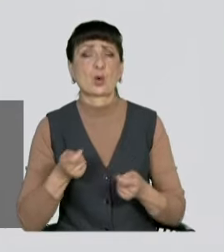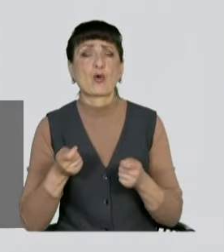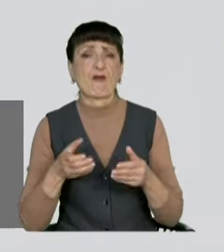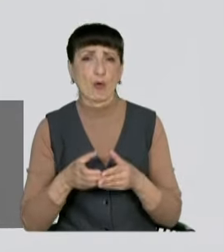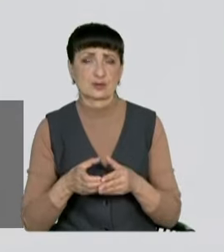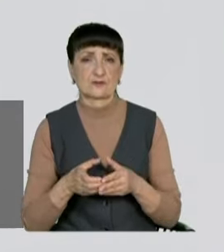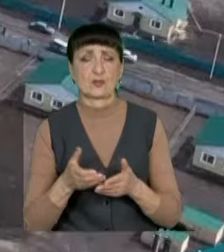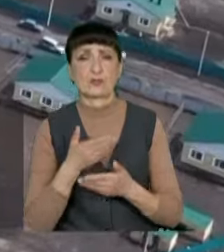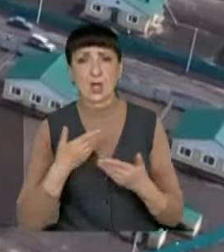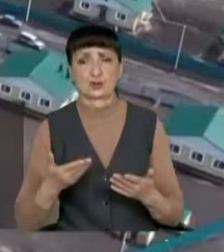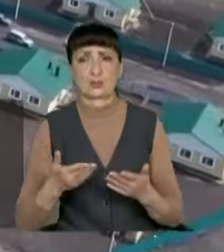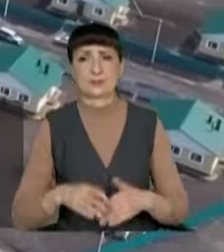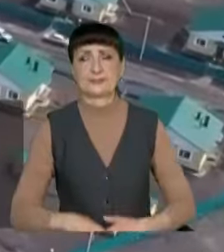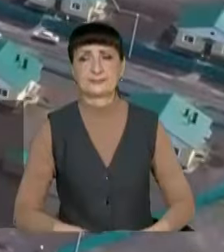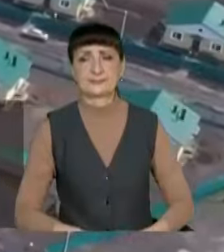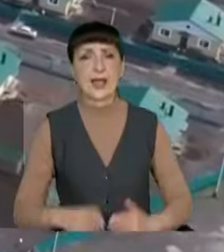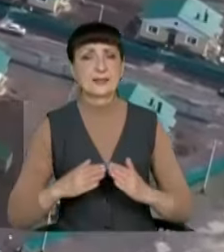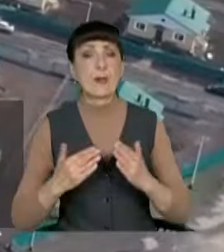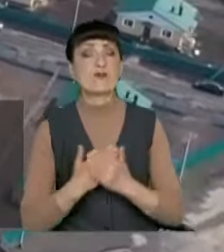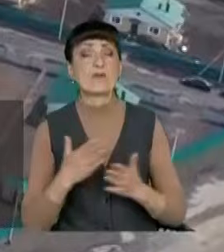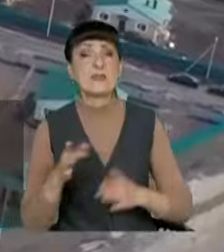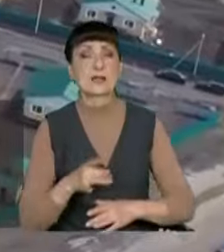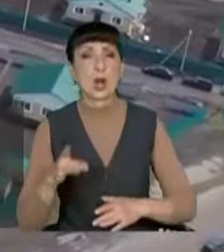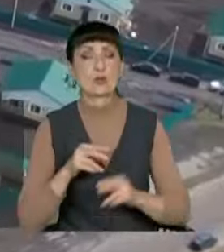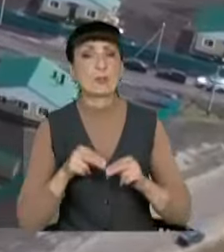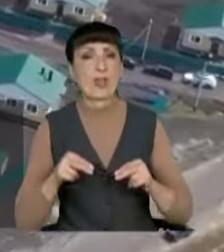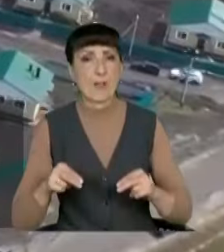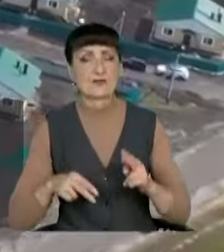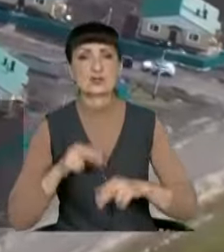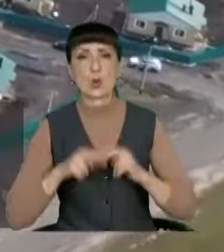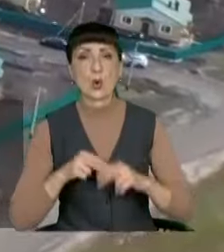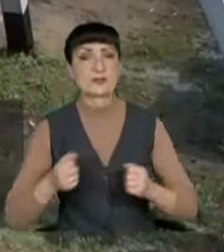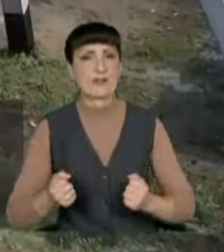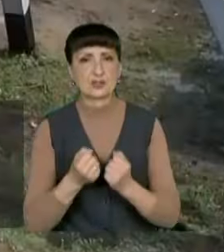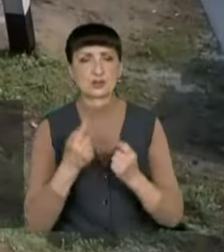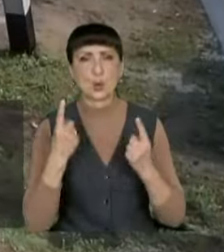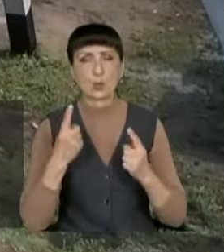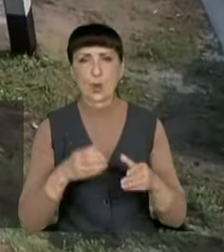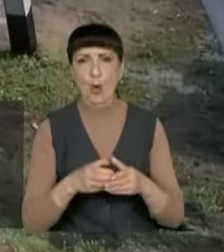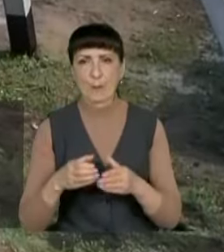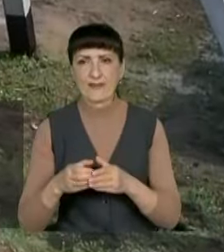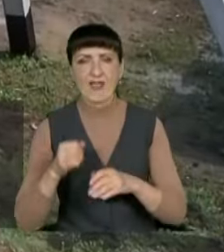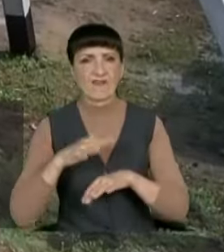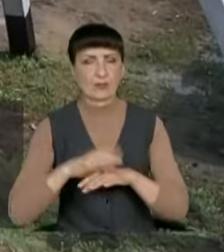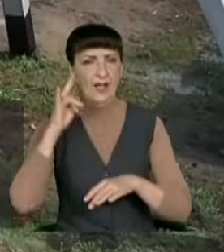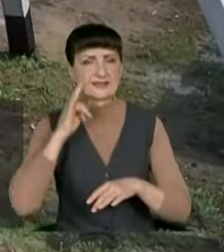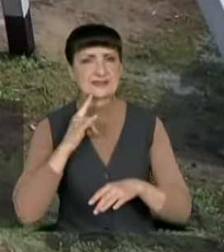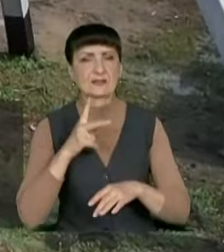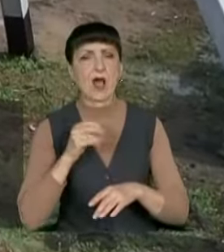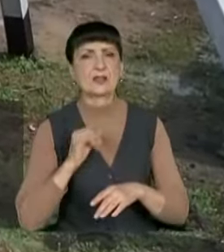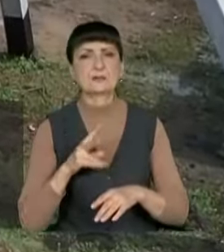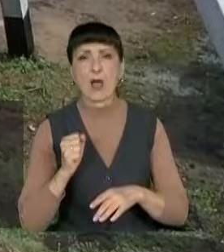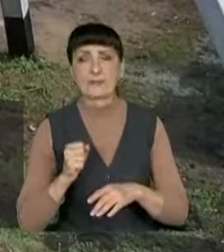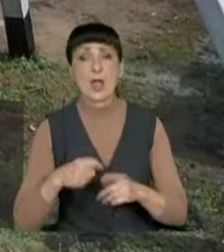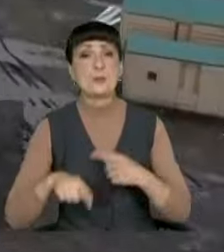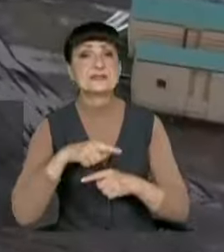руководству нашему. Дома в новом микрорайоне Петропавловска строятся при поддержке крупных компаний и фонда «Казахстан Халкына».